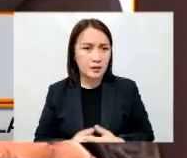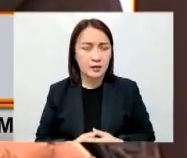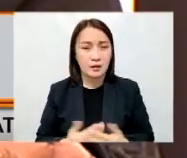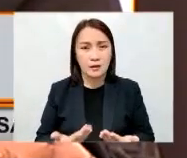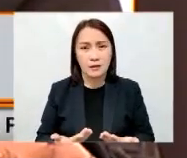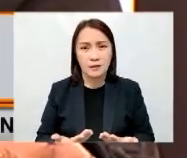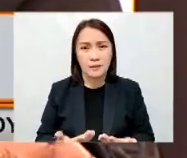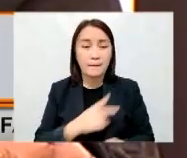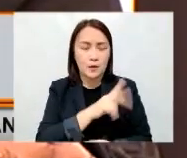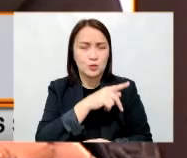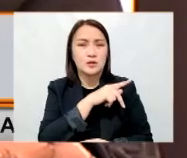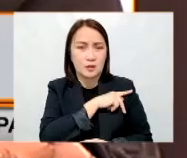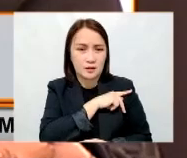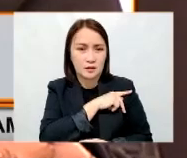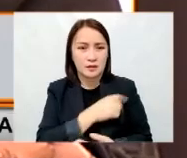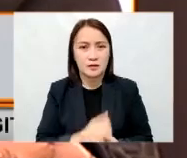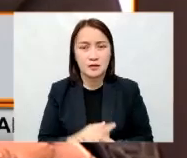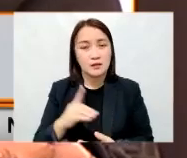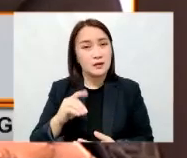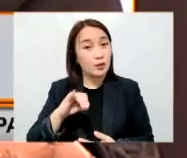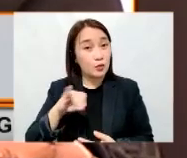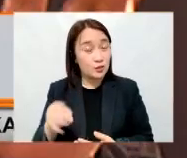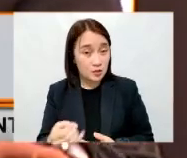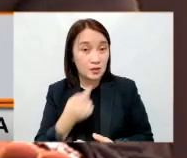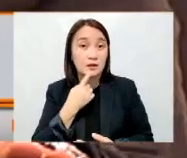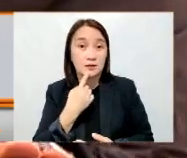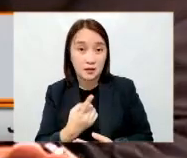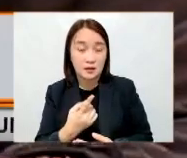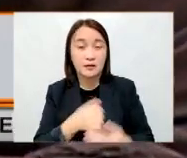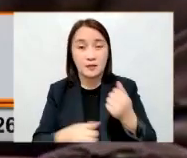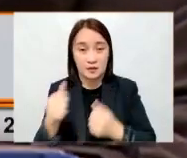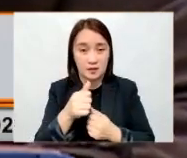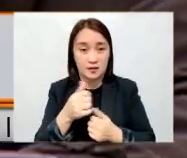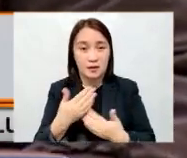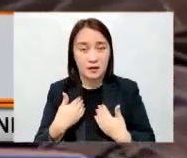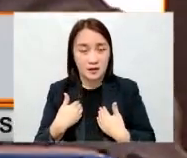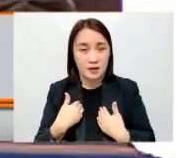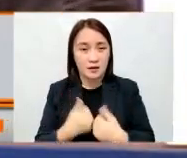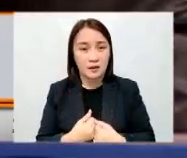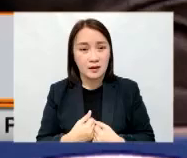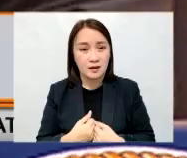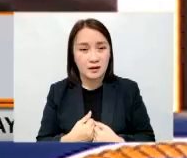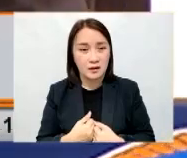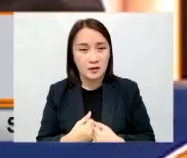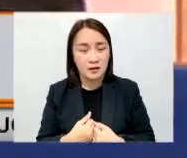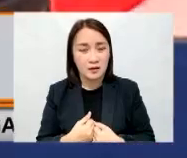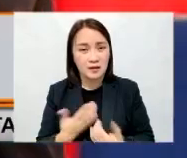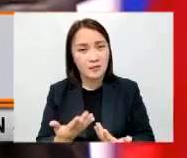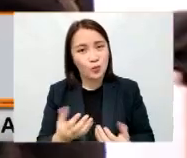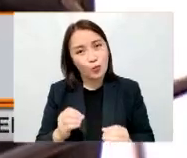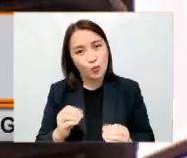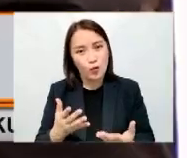rason ayon sa Department of Justice. Pero pagtitiyak ni DOJ Undersecretary Jesse Andres, wala raw dapat